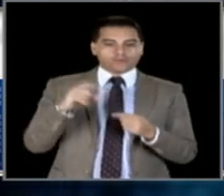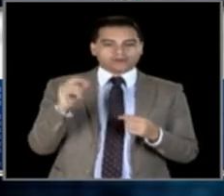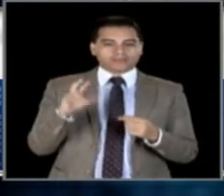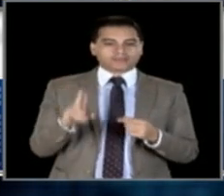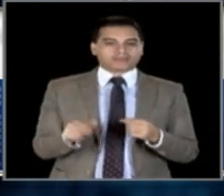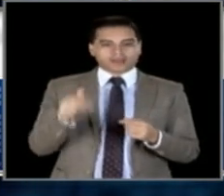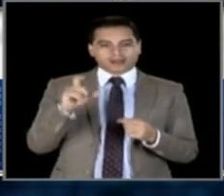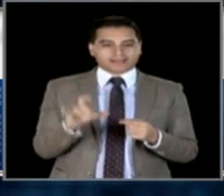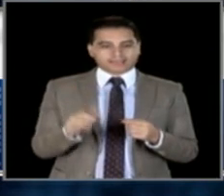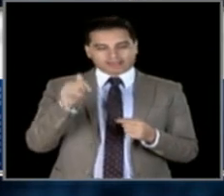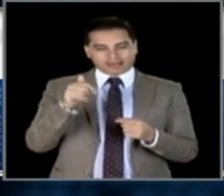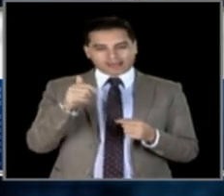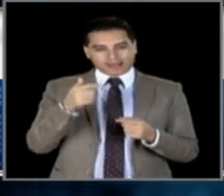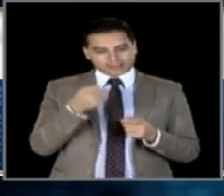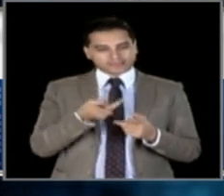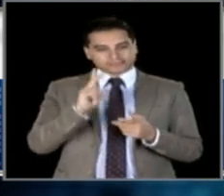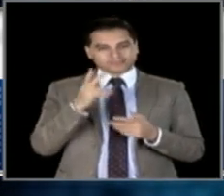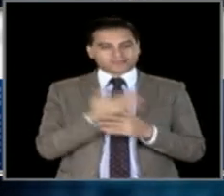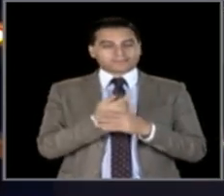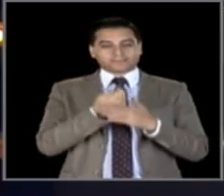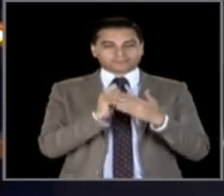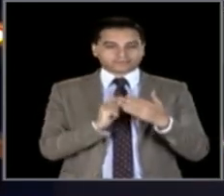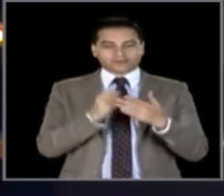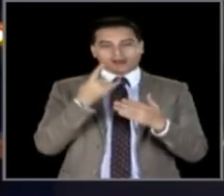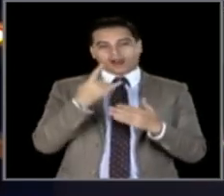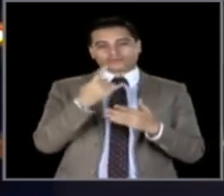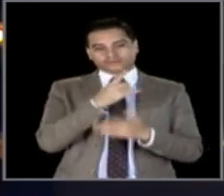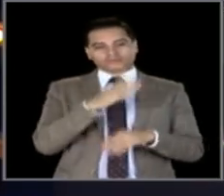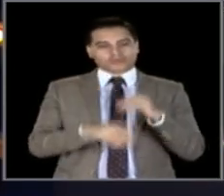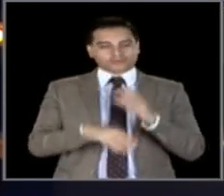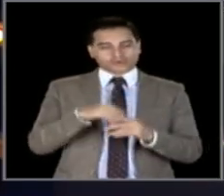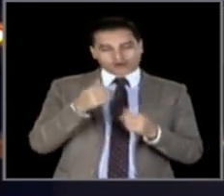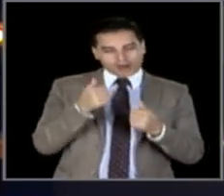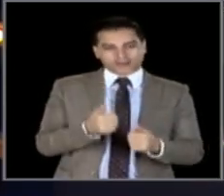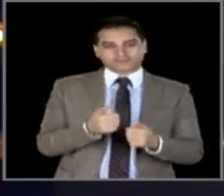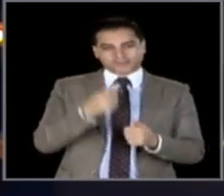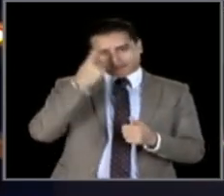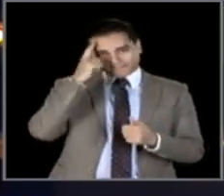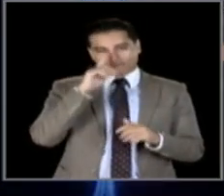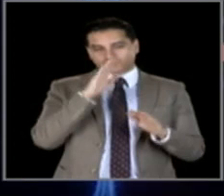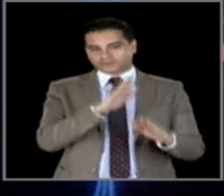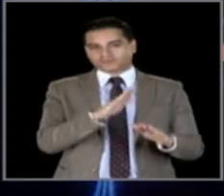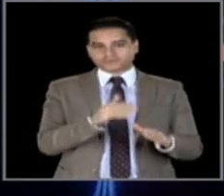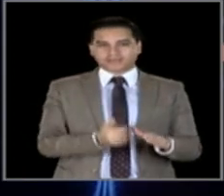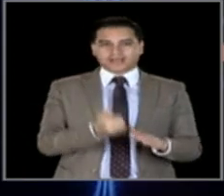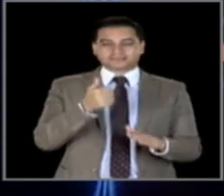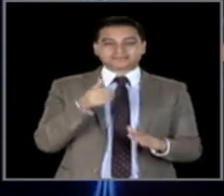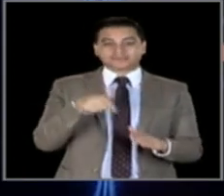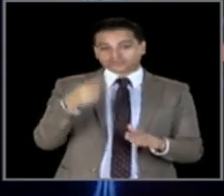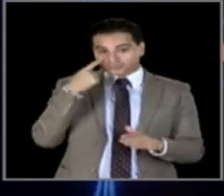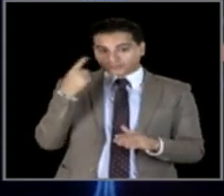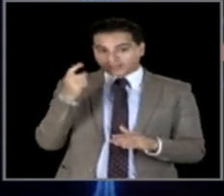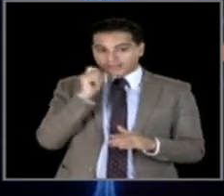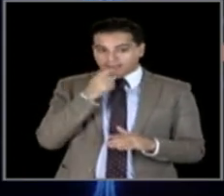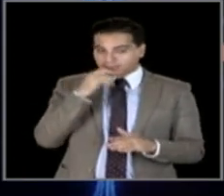البزر، كنت هتبتدوا بناقص 10. طيب، نسأل الهلال الأحمر، ايه رايكم جوكر امتى؟ على